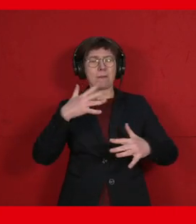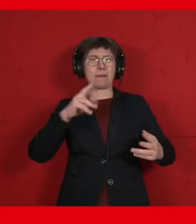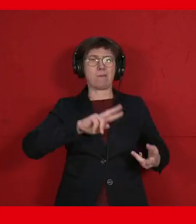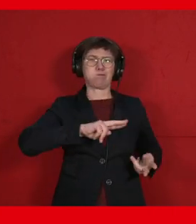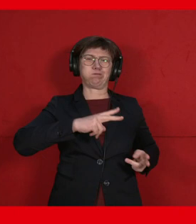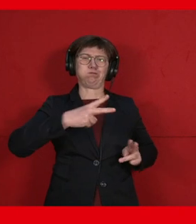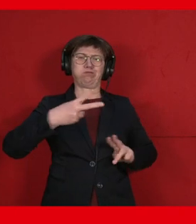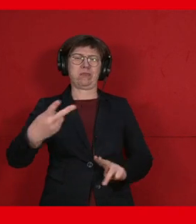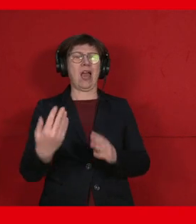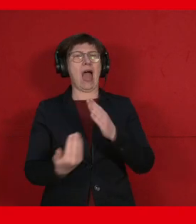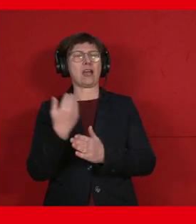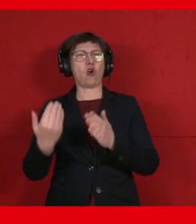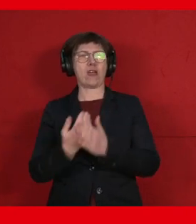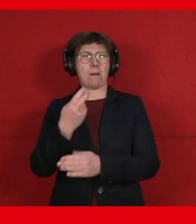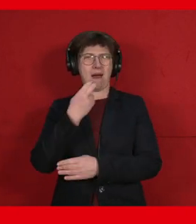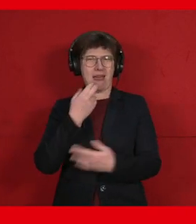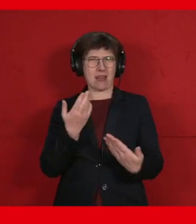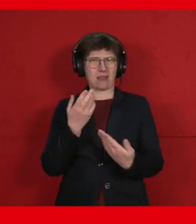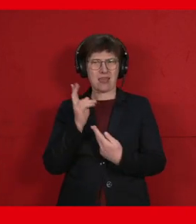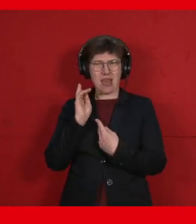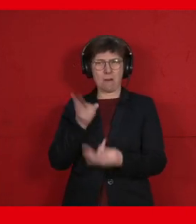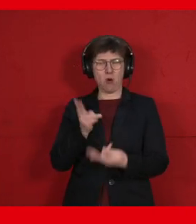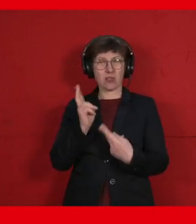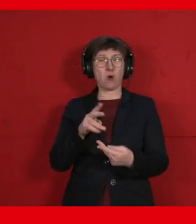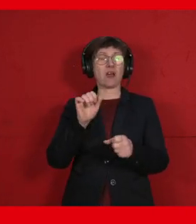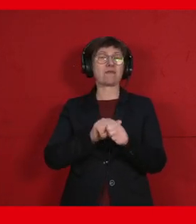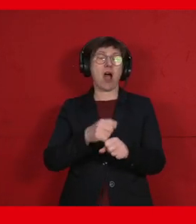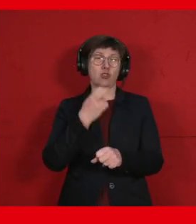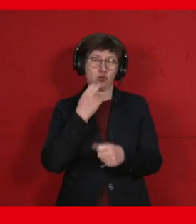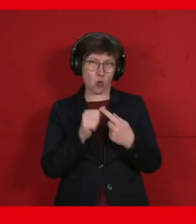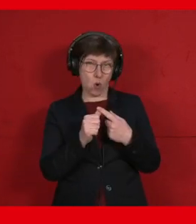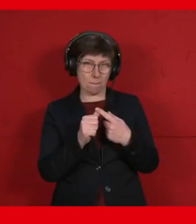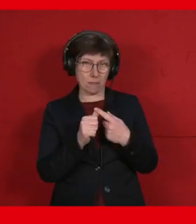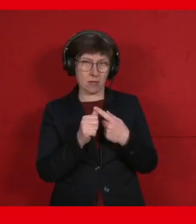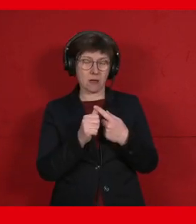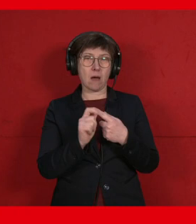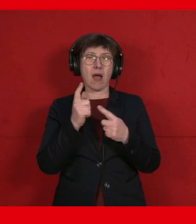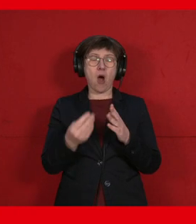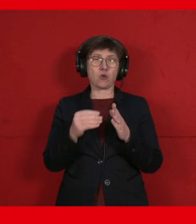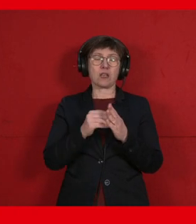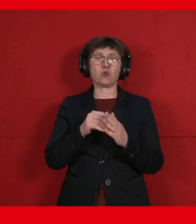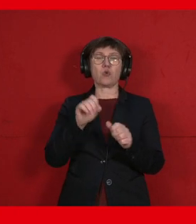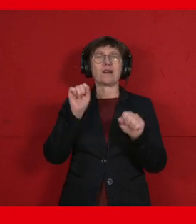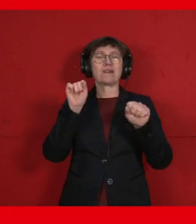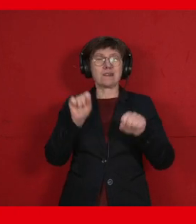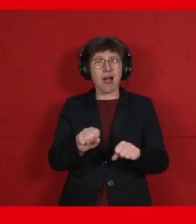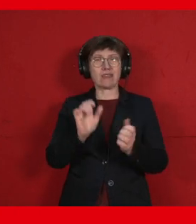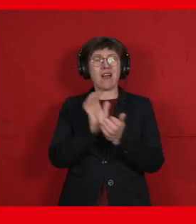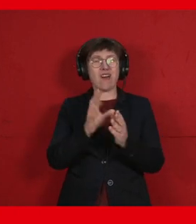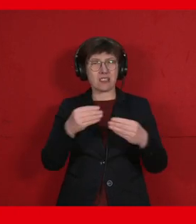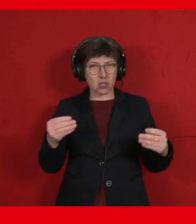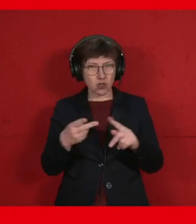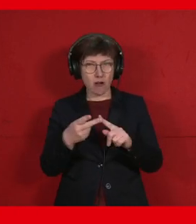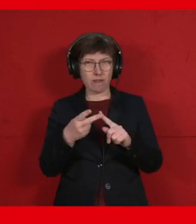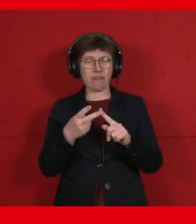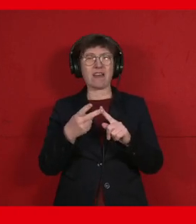sich wandeln in erneuerbare Energieträger, die wir importieren. Das kann Strom sein, das werden aber zum großen Teil auch Wasserstoff